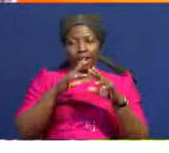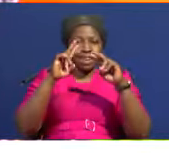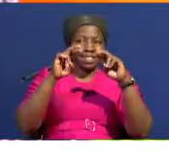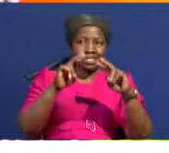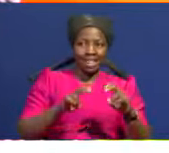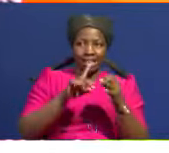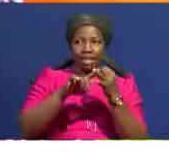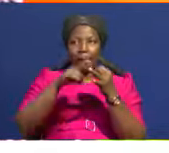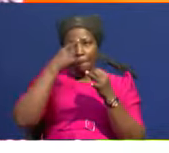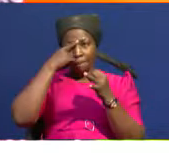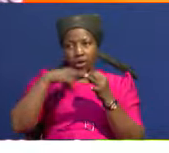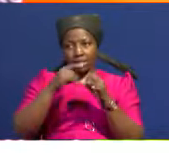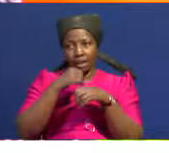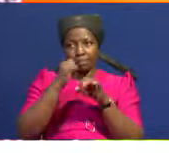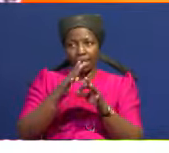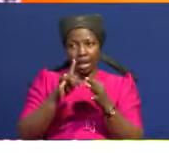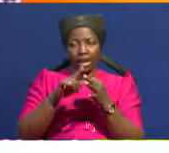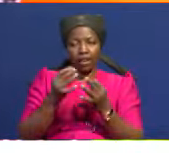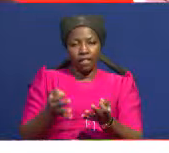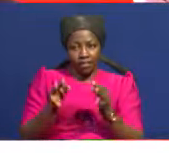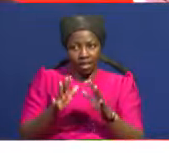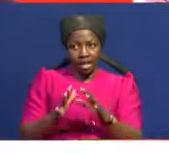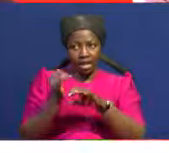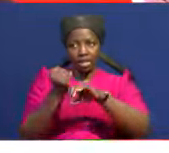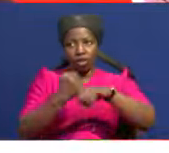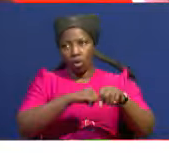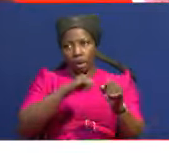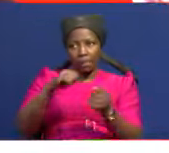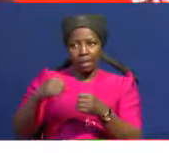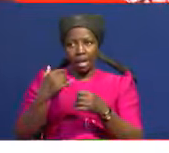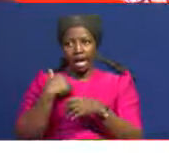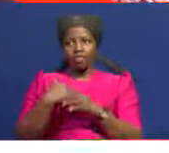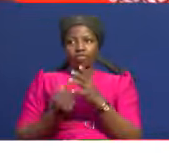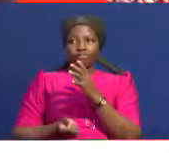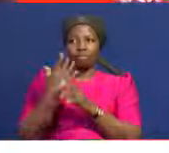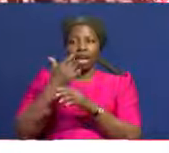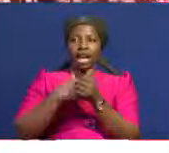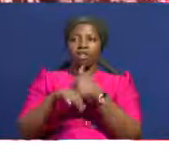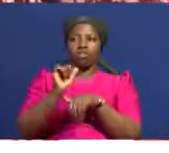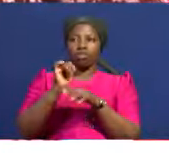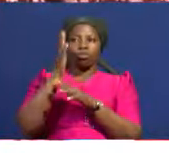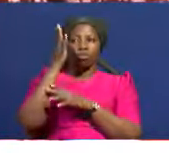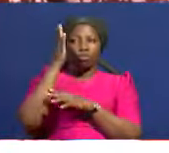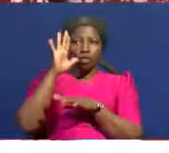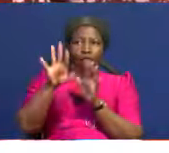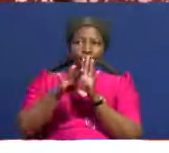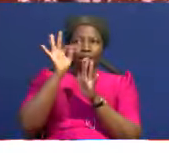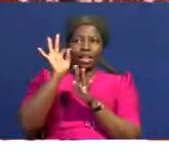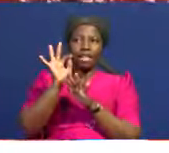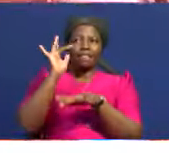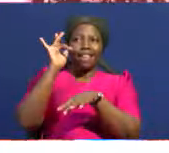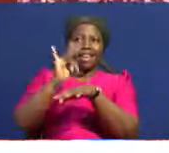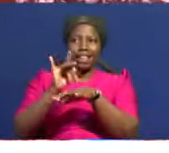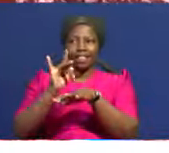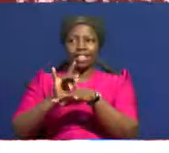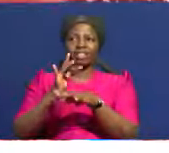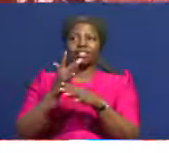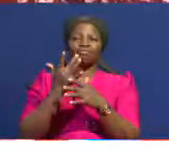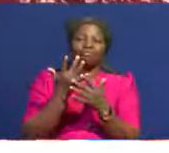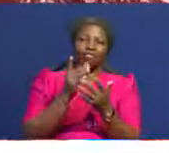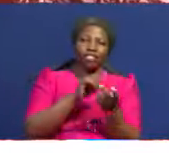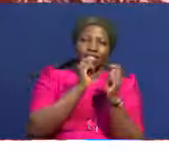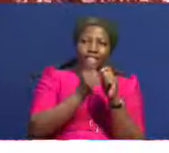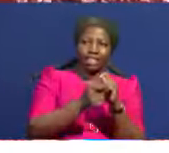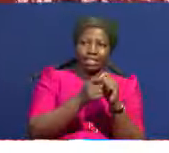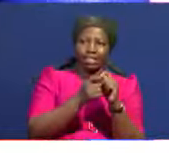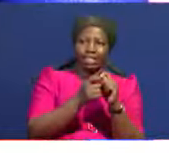sera na maafisa wa kaunti katika kaunti ya Homa Bay wamezindua zoezi la kutathmini athari inayotokana na kubadilisha kutoka kwa matumizi ya